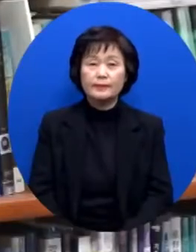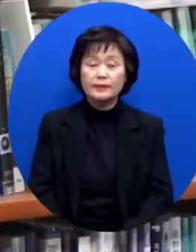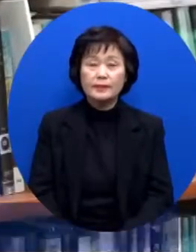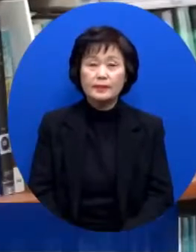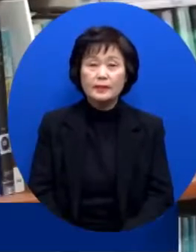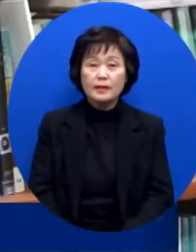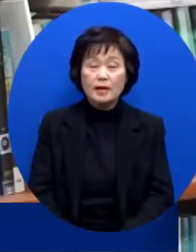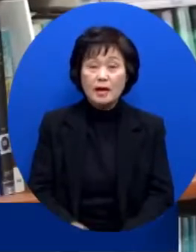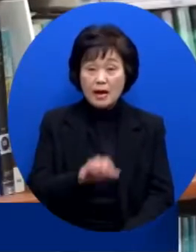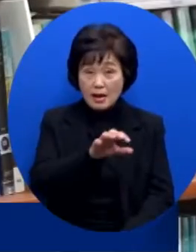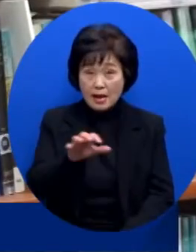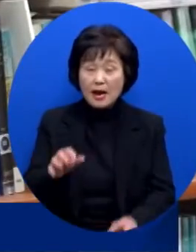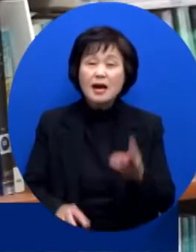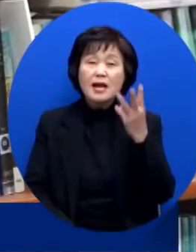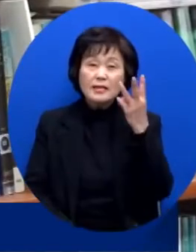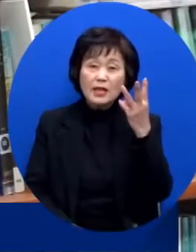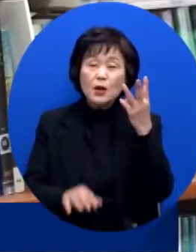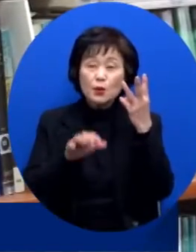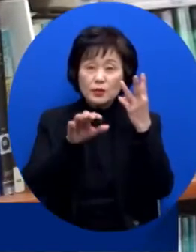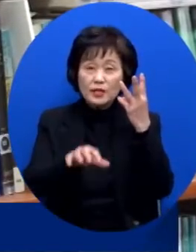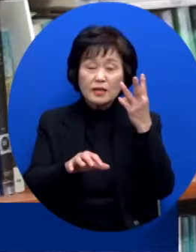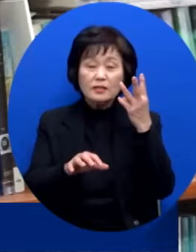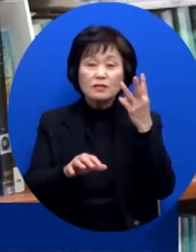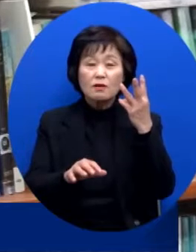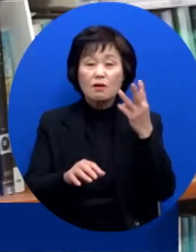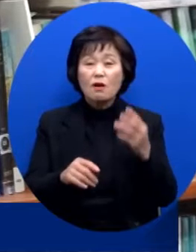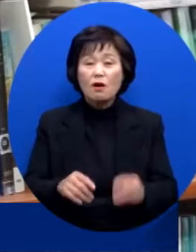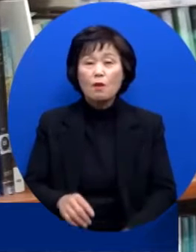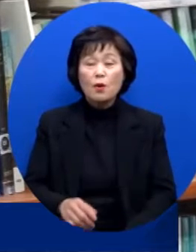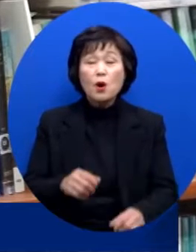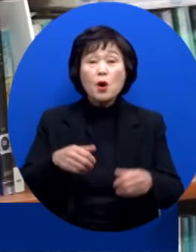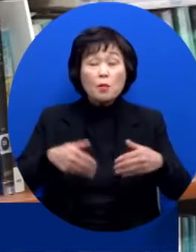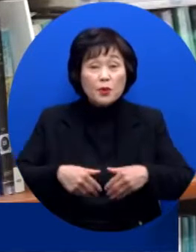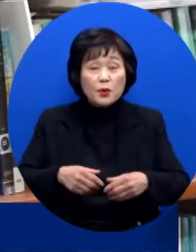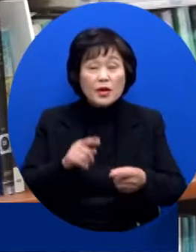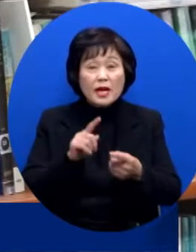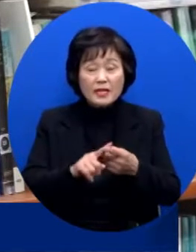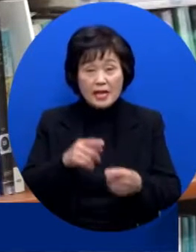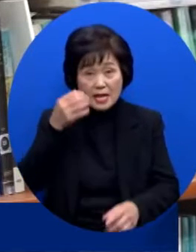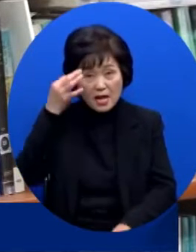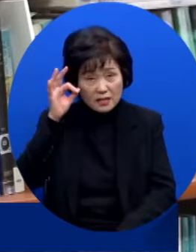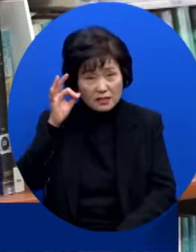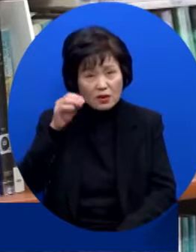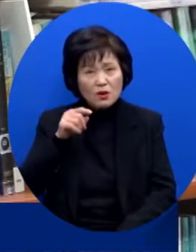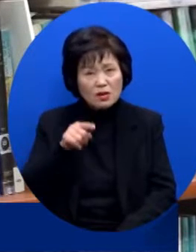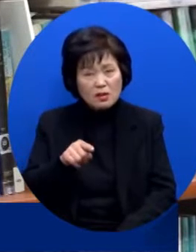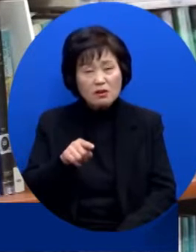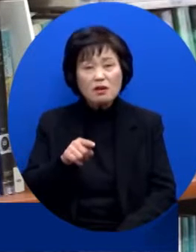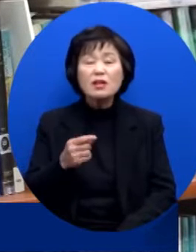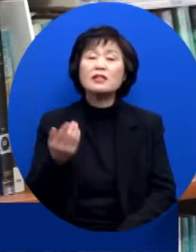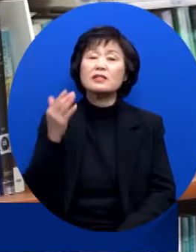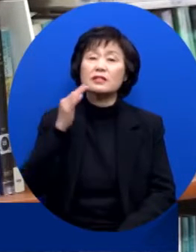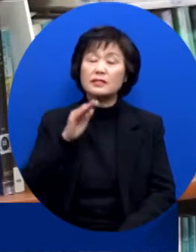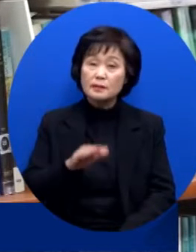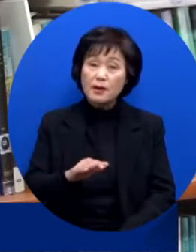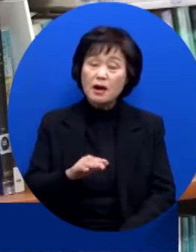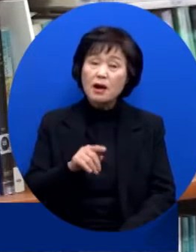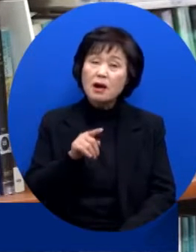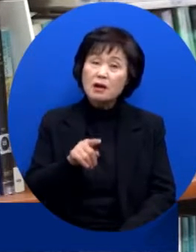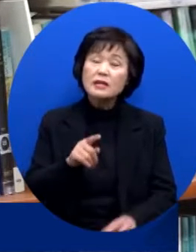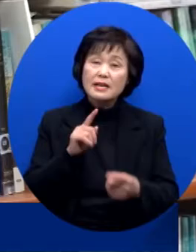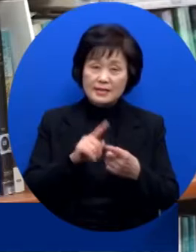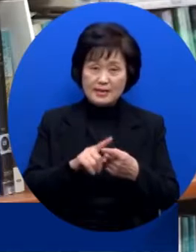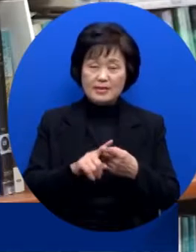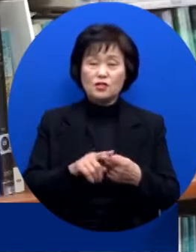당해서 어 그 필요성을 이제 인정을 어 했거든요 까 그 점에서